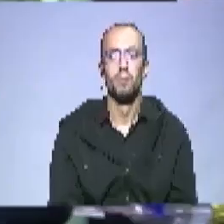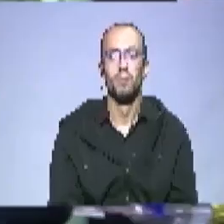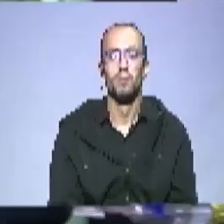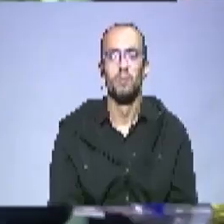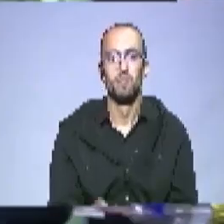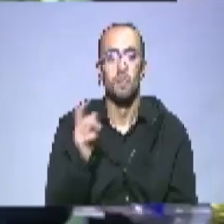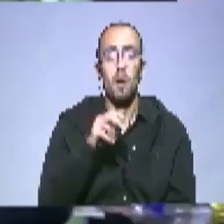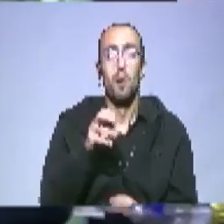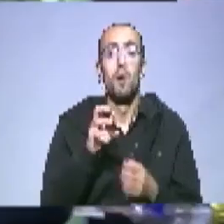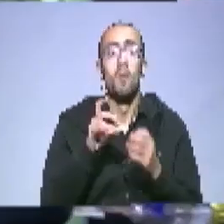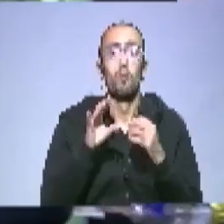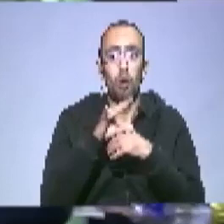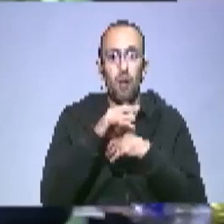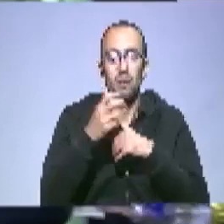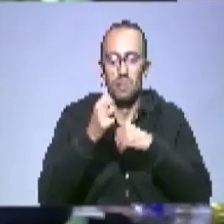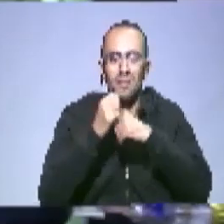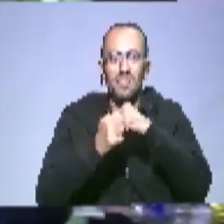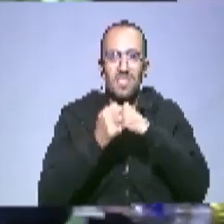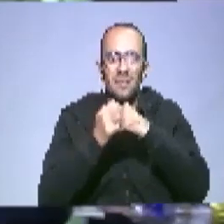شويه بشر برتقان كده،